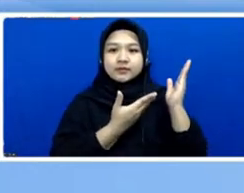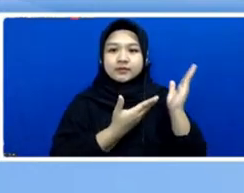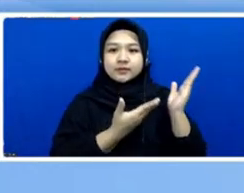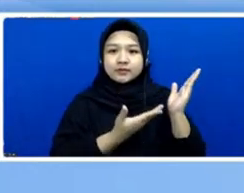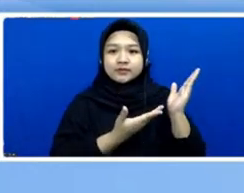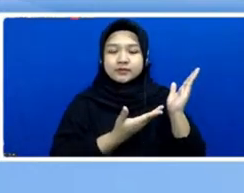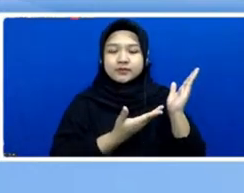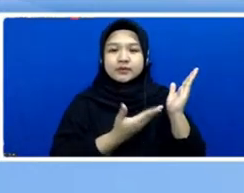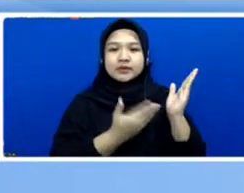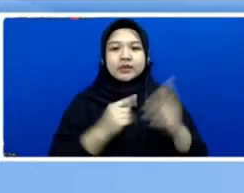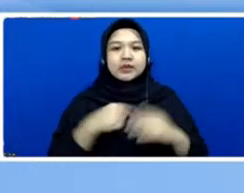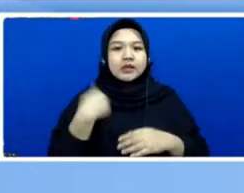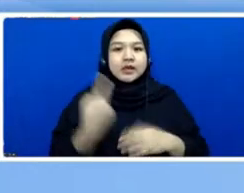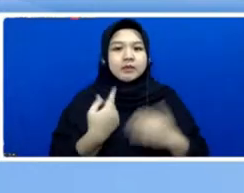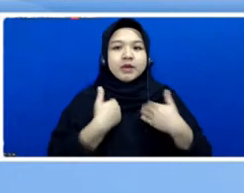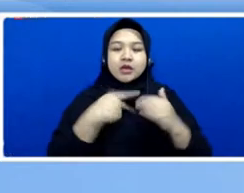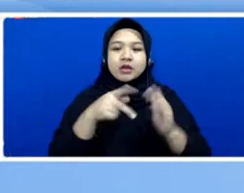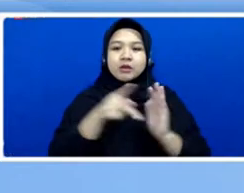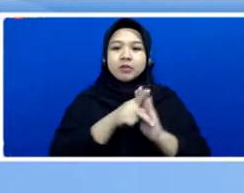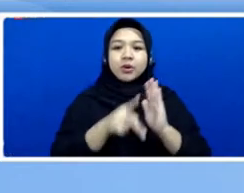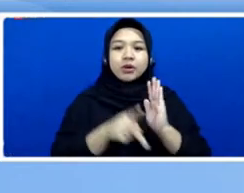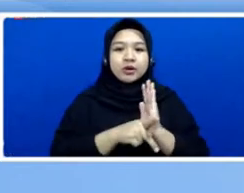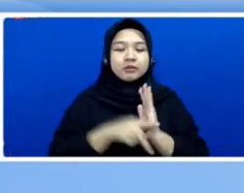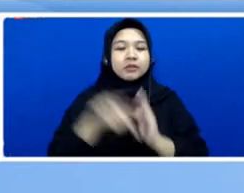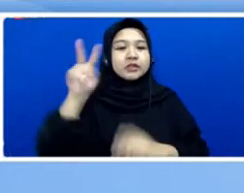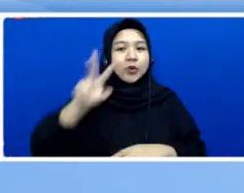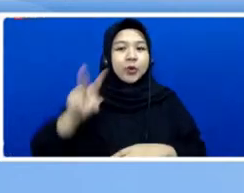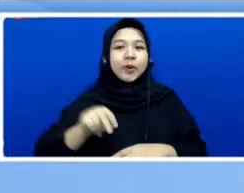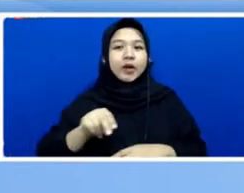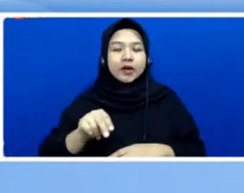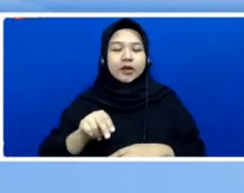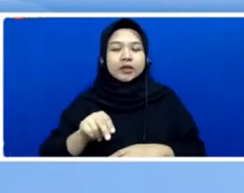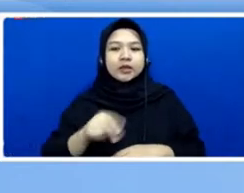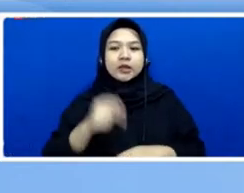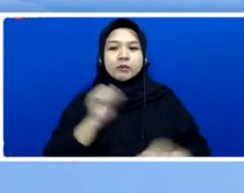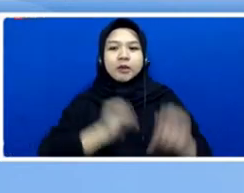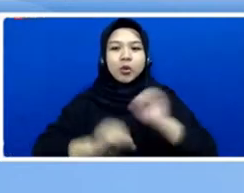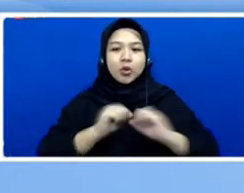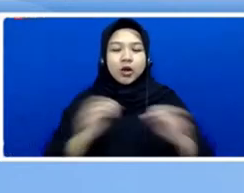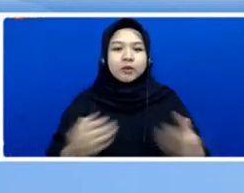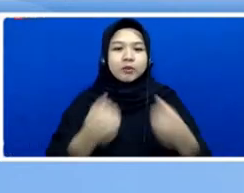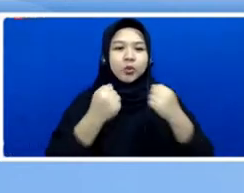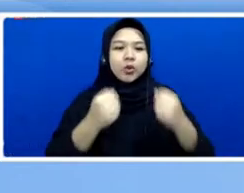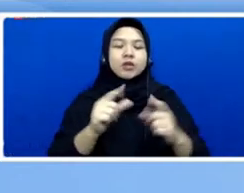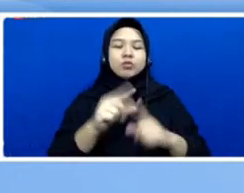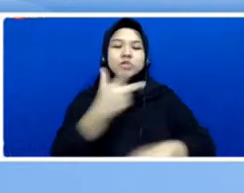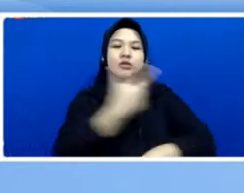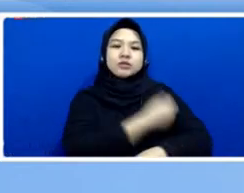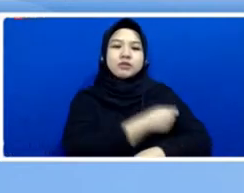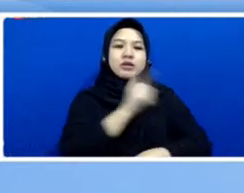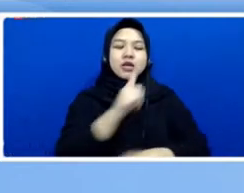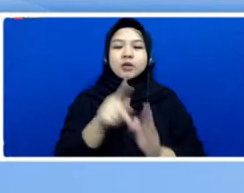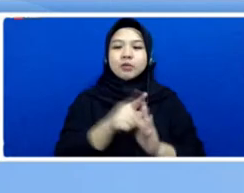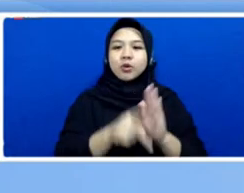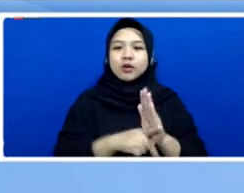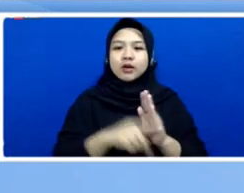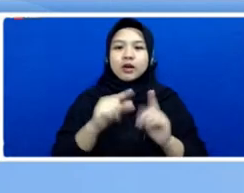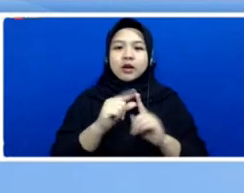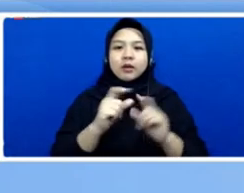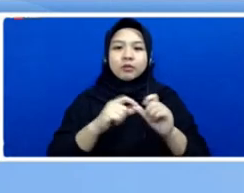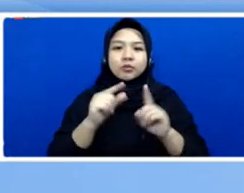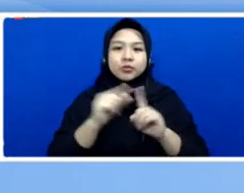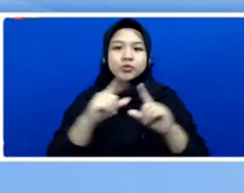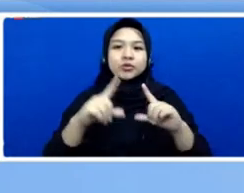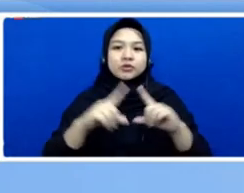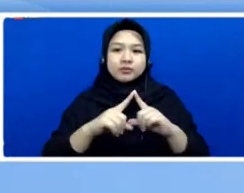CISDI punya program bersama Pemprov Jawa Barat melakukan penguatan puskesmas dengan program PUSPA. Tapi sebelum itu sebenarnya kita juga punya